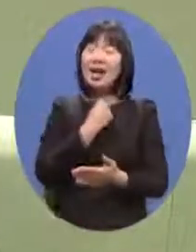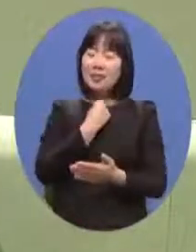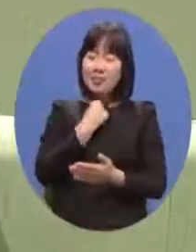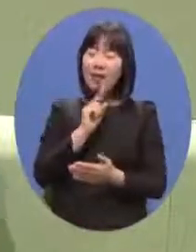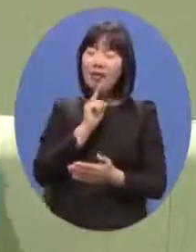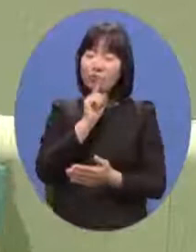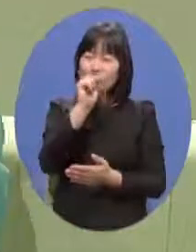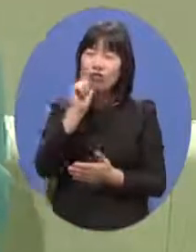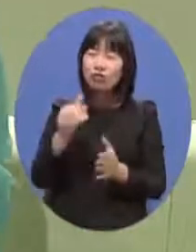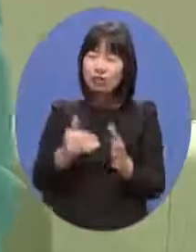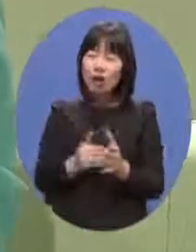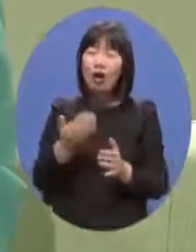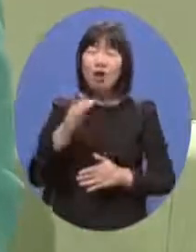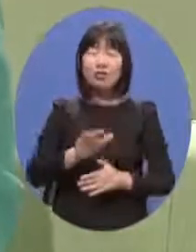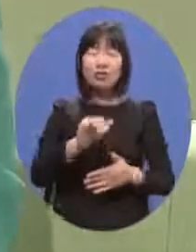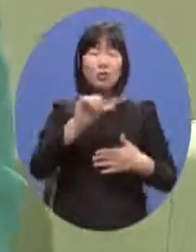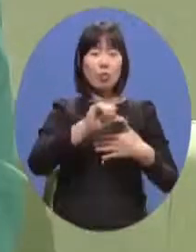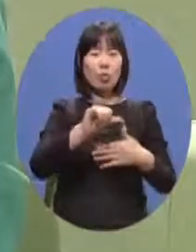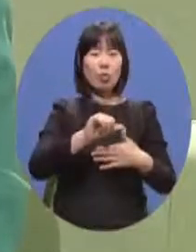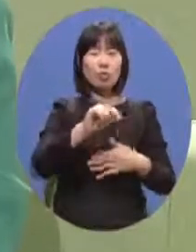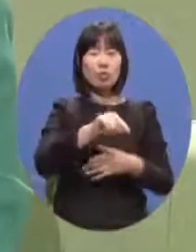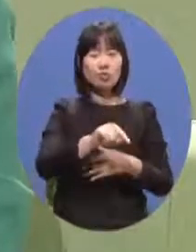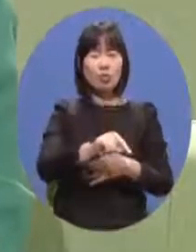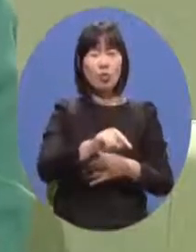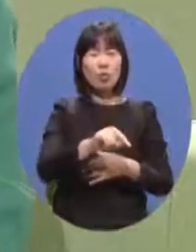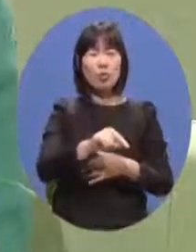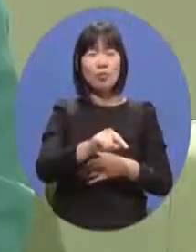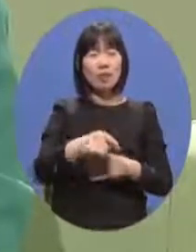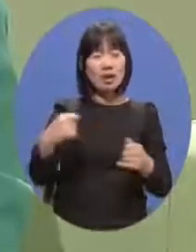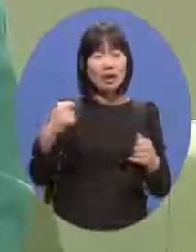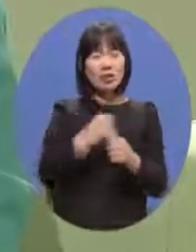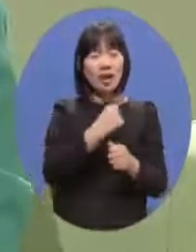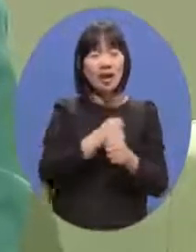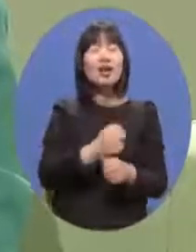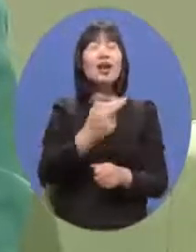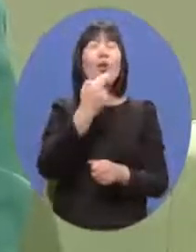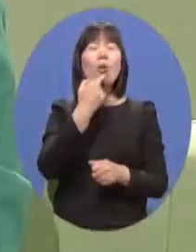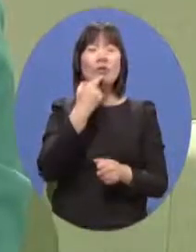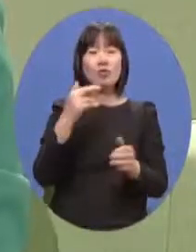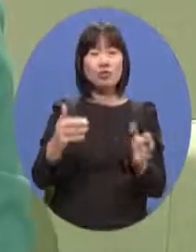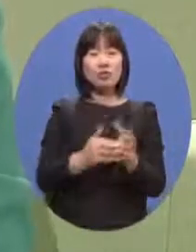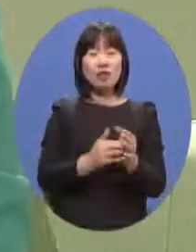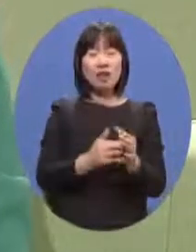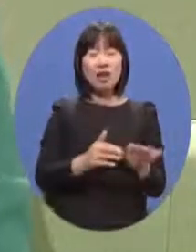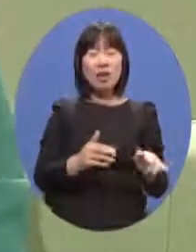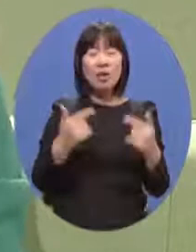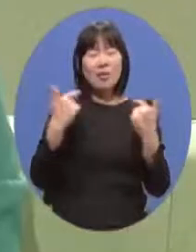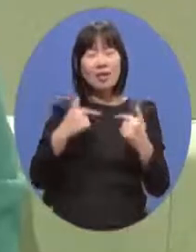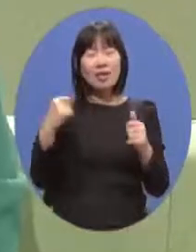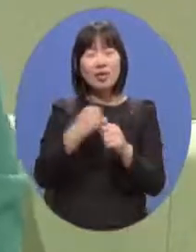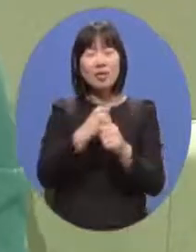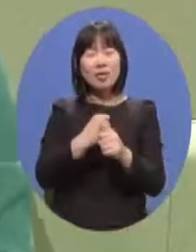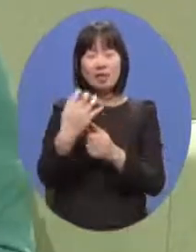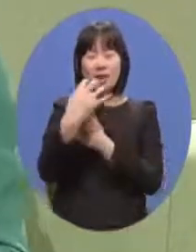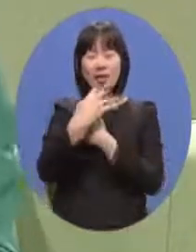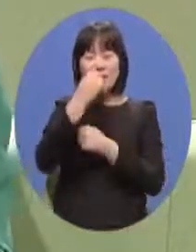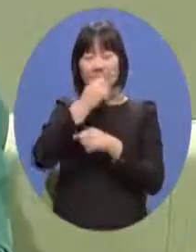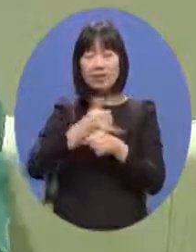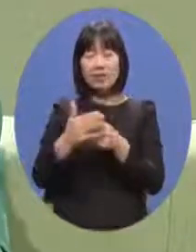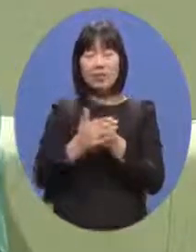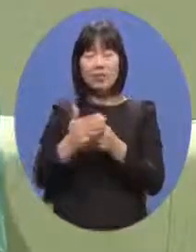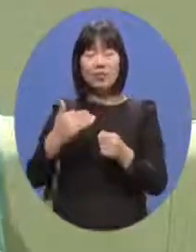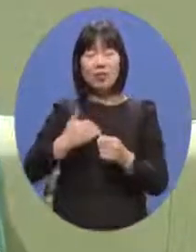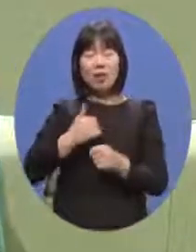싶었구나. 근데 동현이가 때리지 않았구나. 얘는 맨날 때리는 걸 야단만 맞은 해서